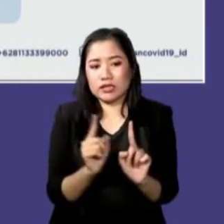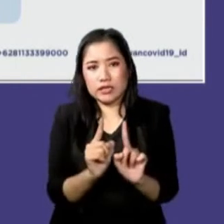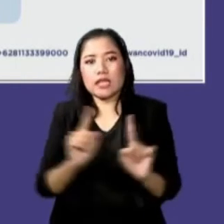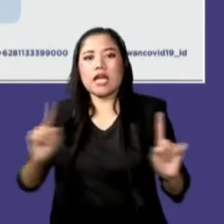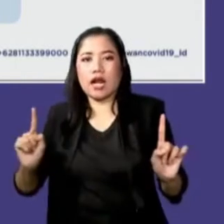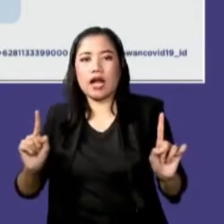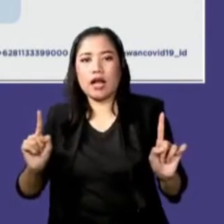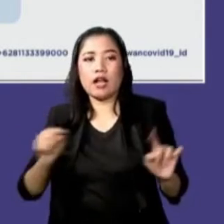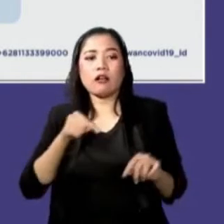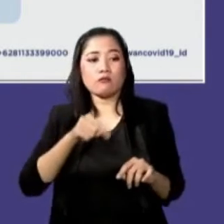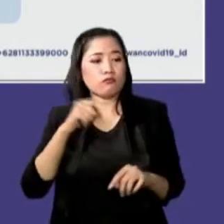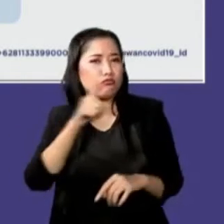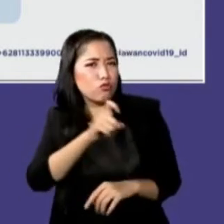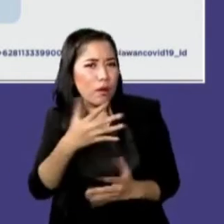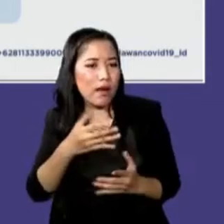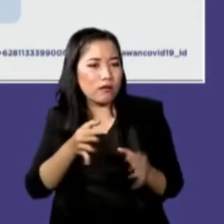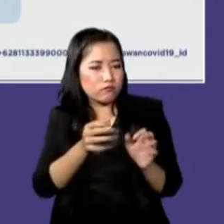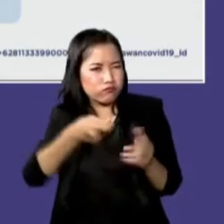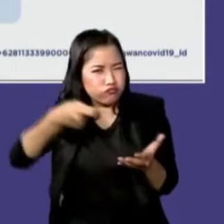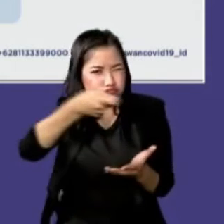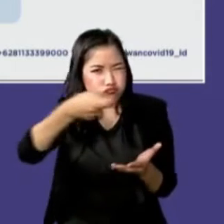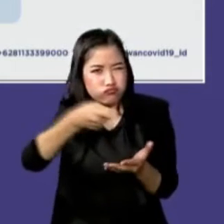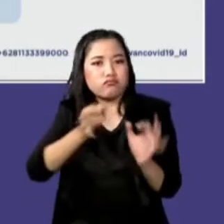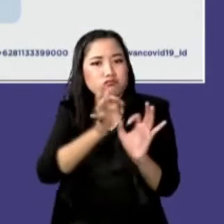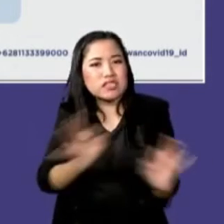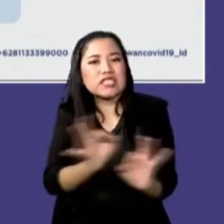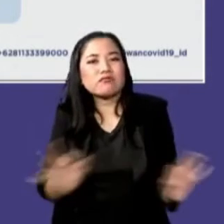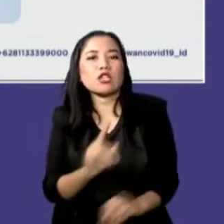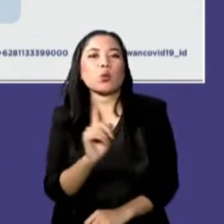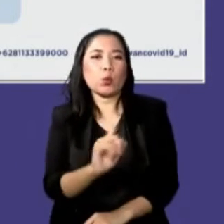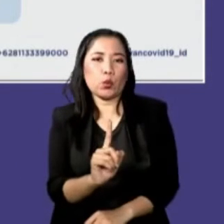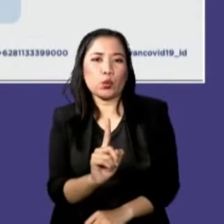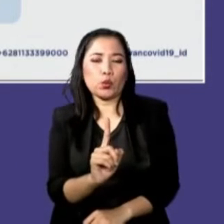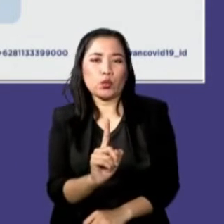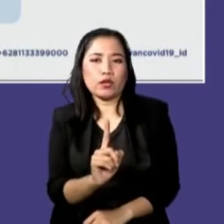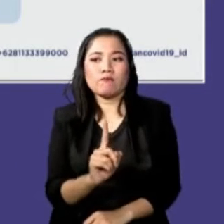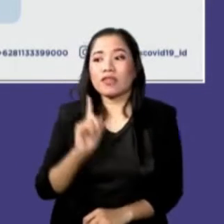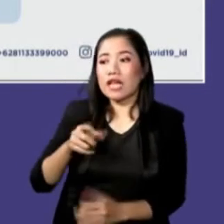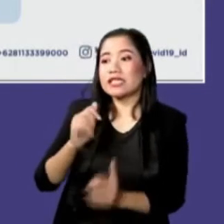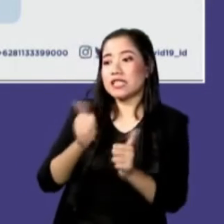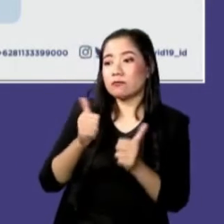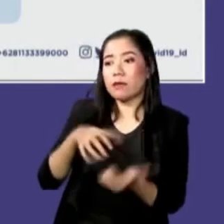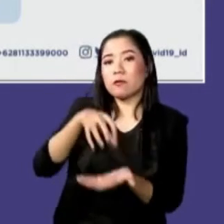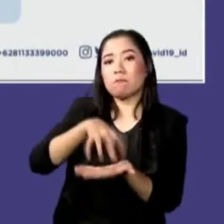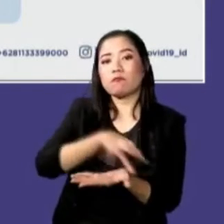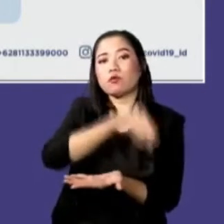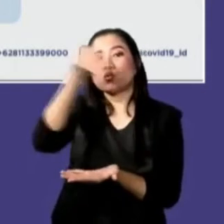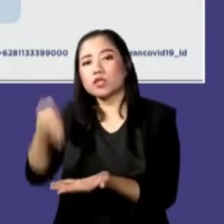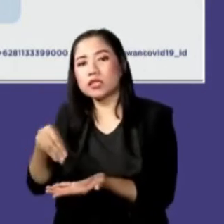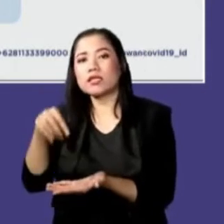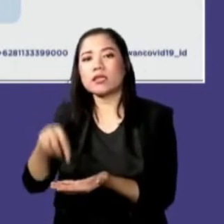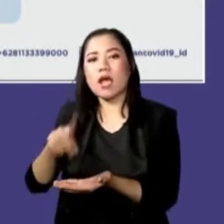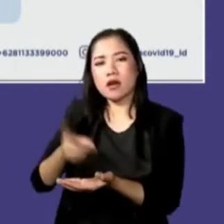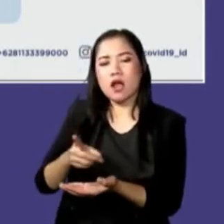Perlu dilakukan disinfeksi secara rutin sebelum terjadi bencana dan menyiapkan lokasi pengungsian